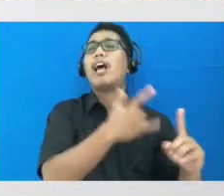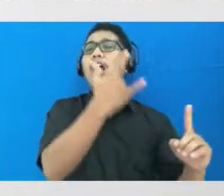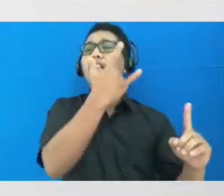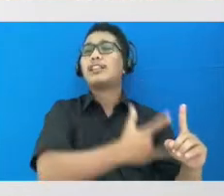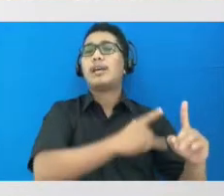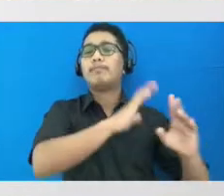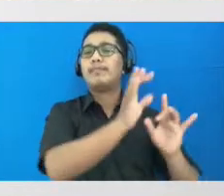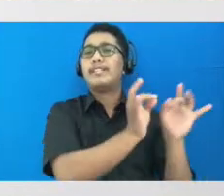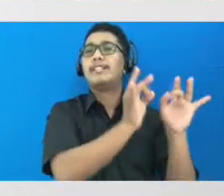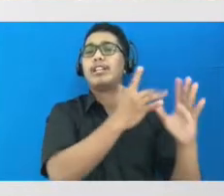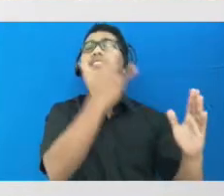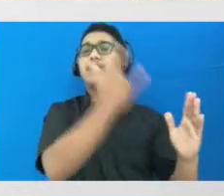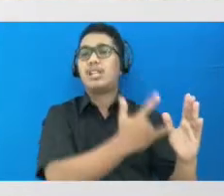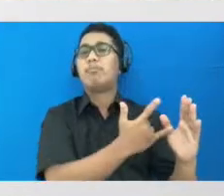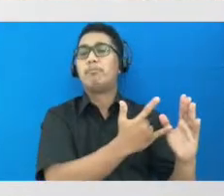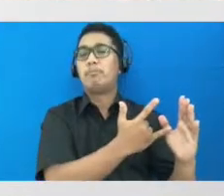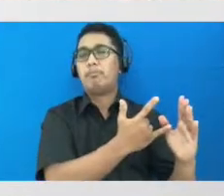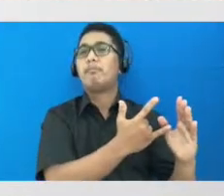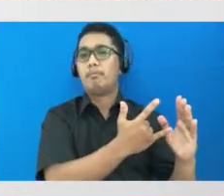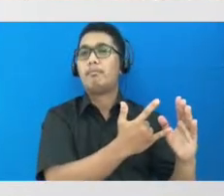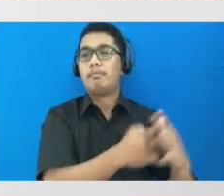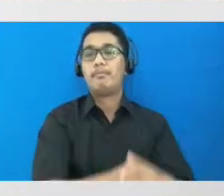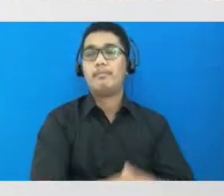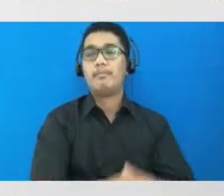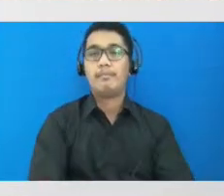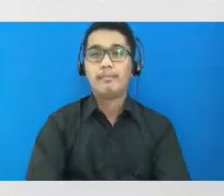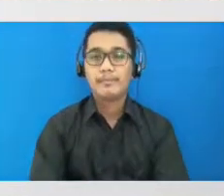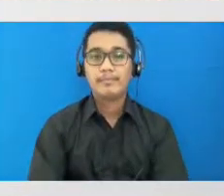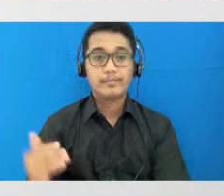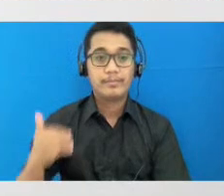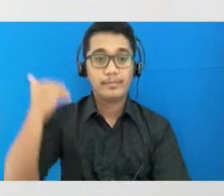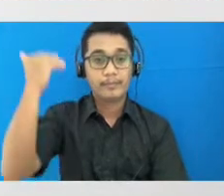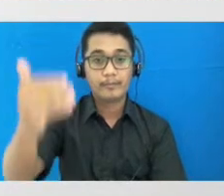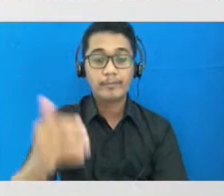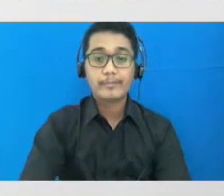tersebut sudah terpublish di internet. Next slide.